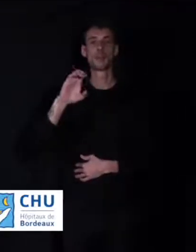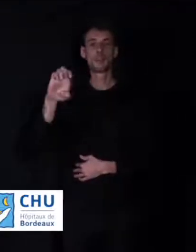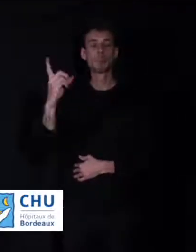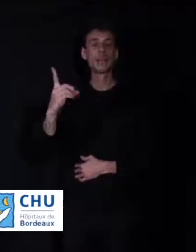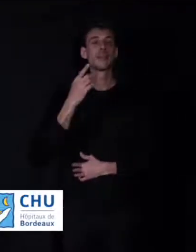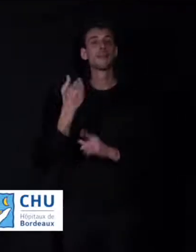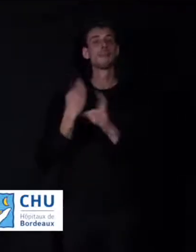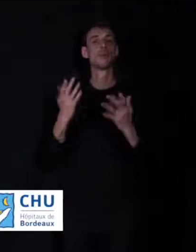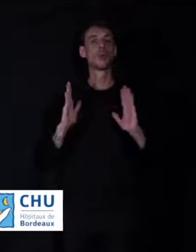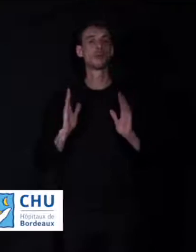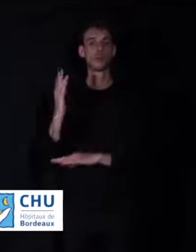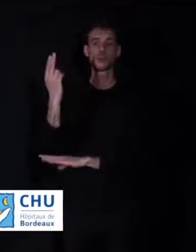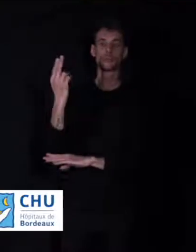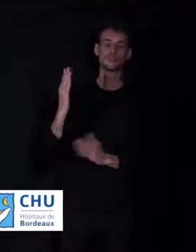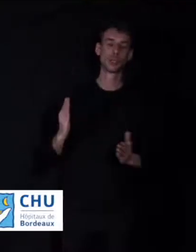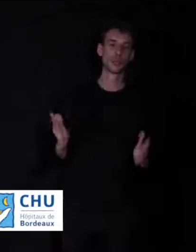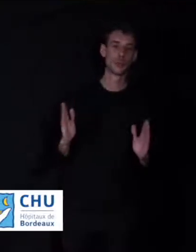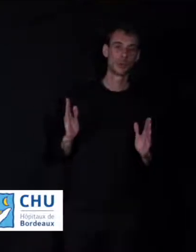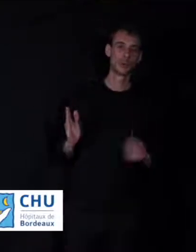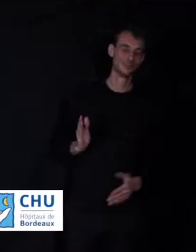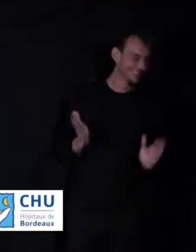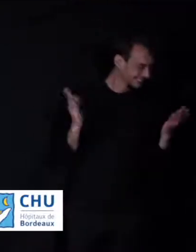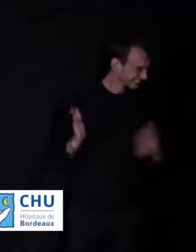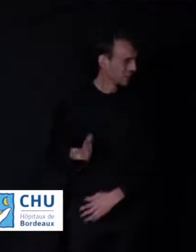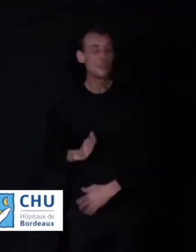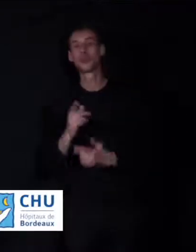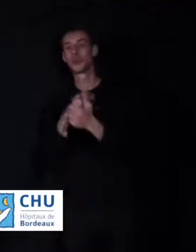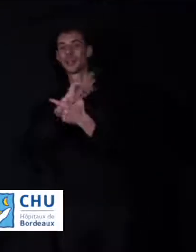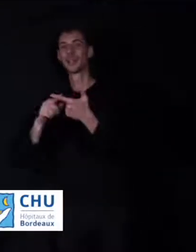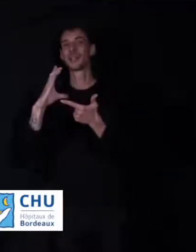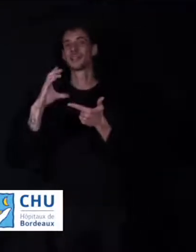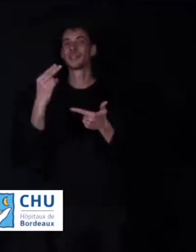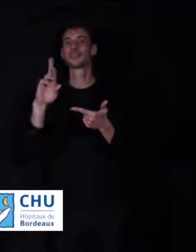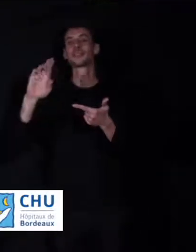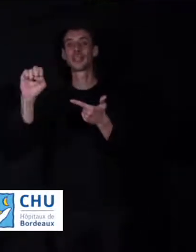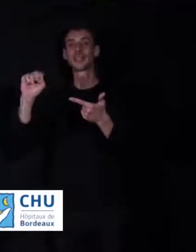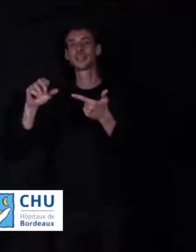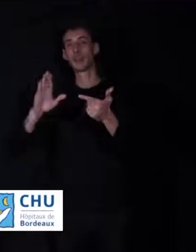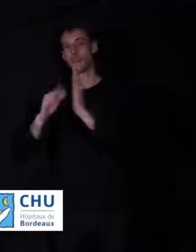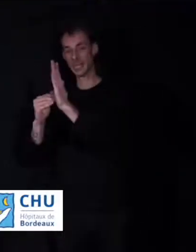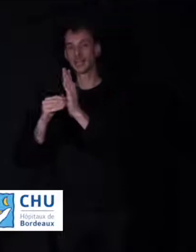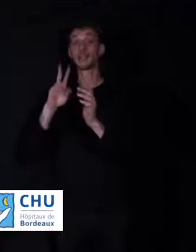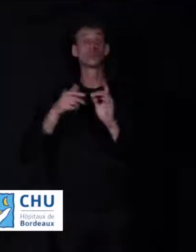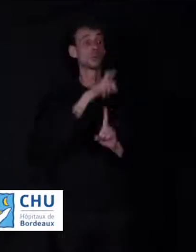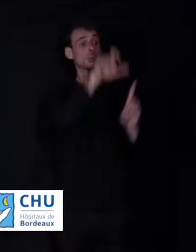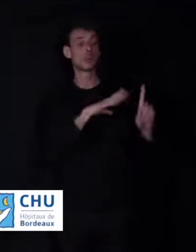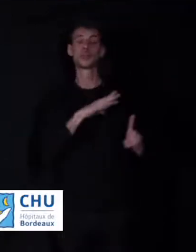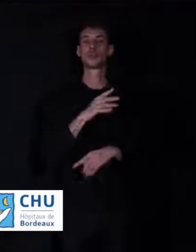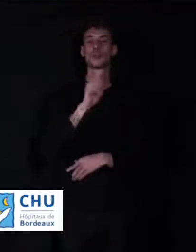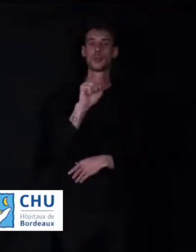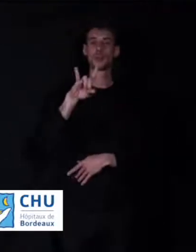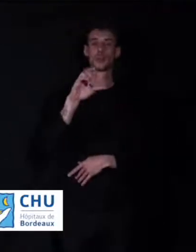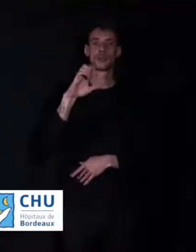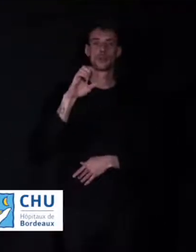le premier auteur que j'ai eu le plaisir d'interviewer, le docteur Schwarzinger, qui est un médecin de santé publique à Bordeaux. Cette enquête